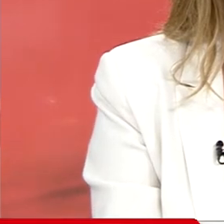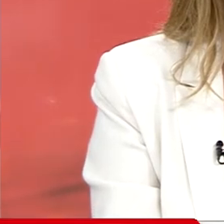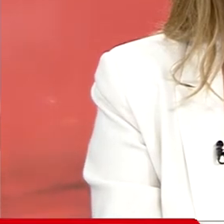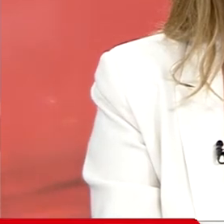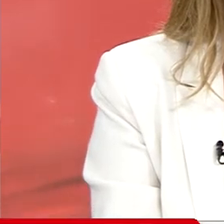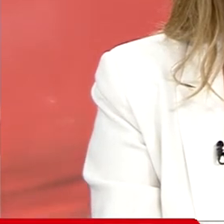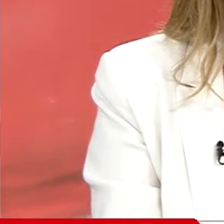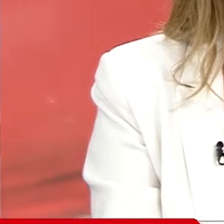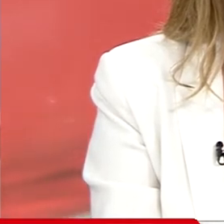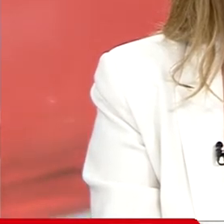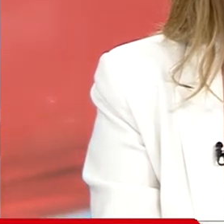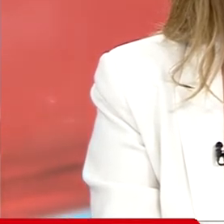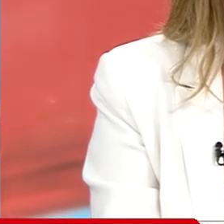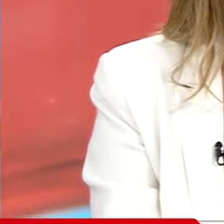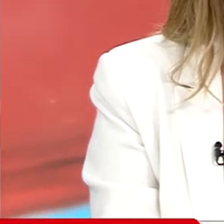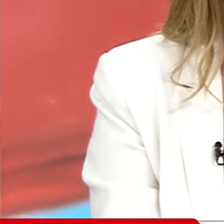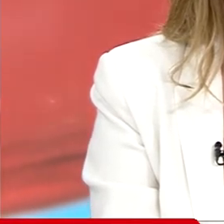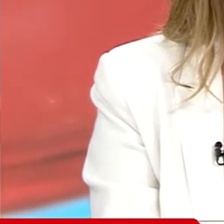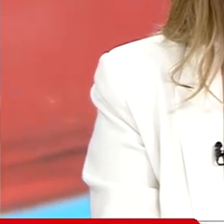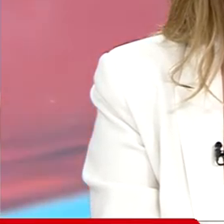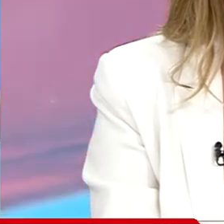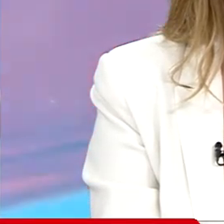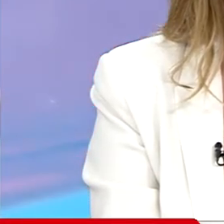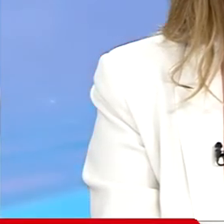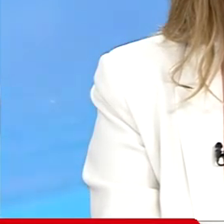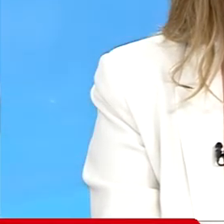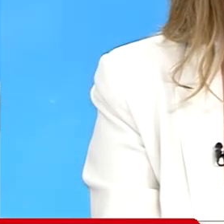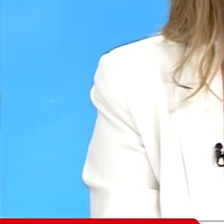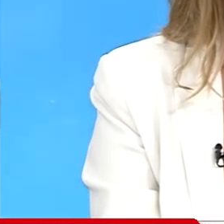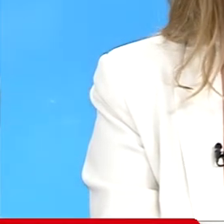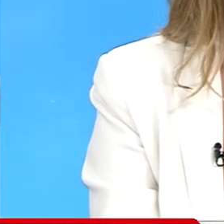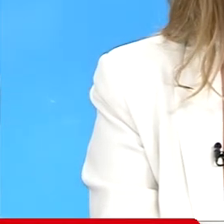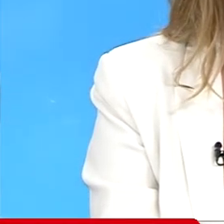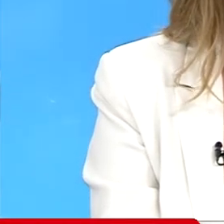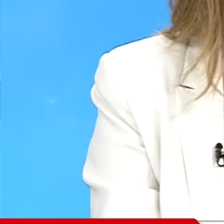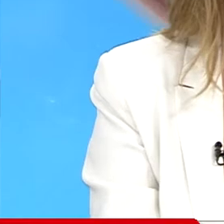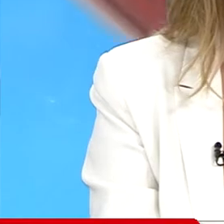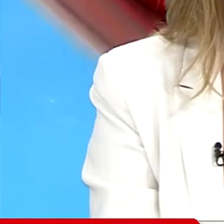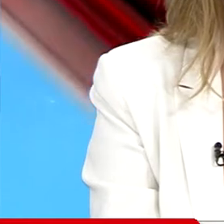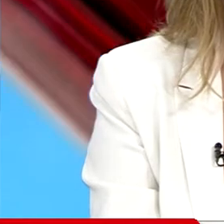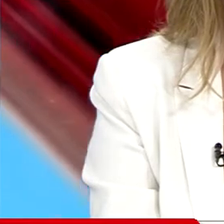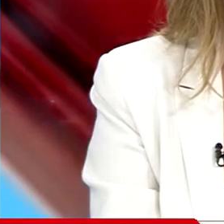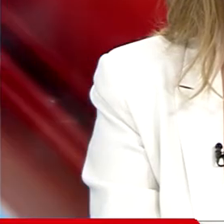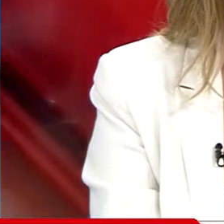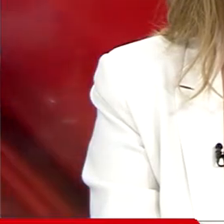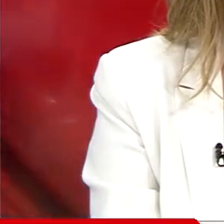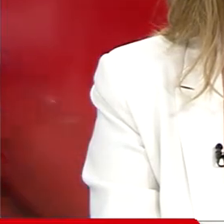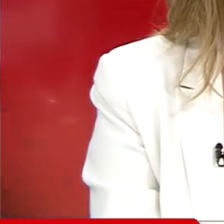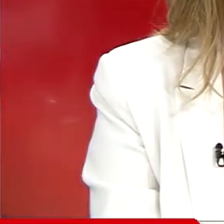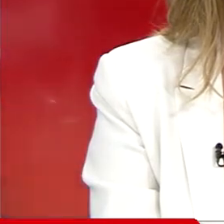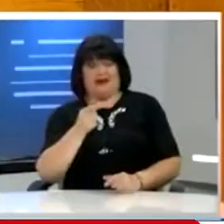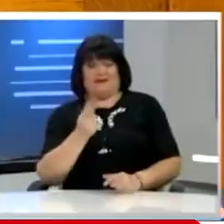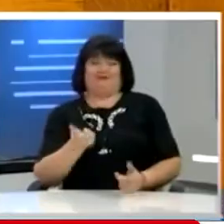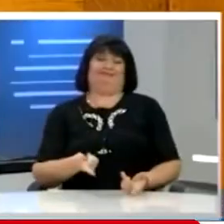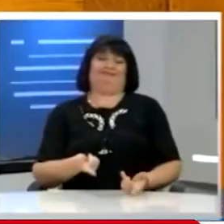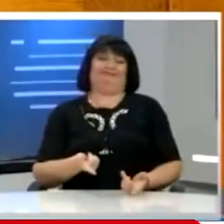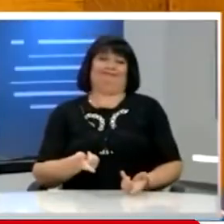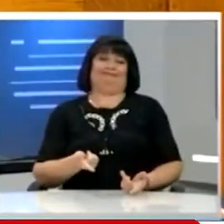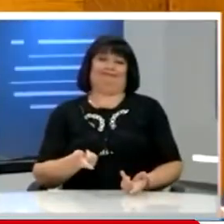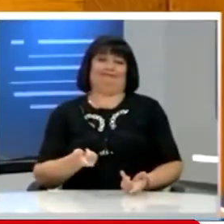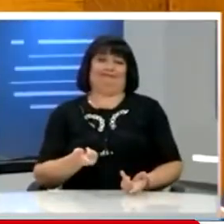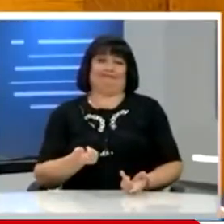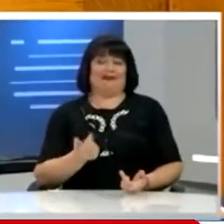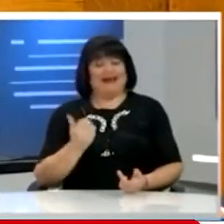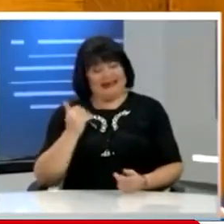προφανώς έχει και μια ιδιοτέλεια πολιτική η κριτική όταν την κάνεις στον αντίπαλό σου. Μην κρυβόμαστε πίσω από το δάχτυλό μας. Είχε